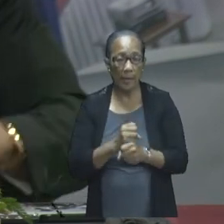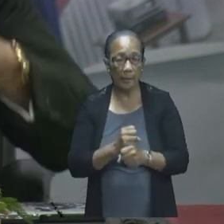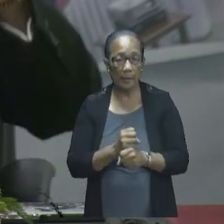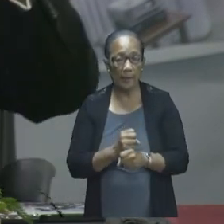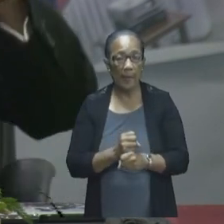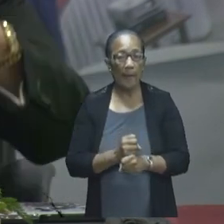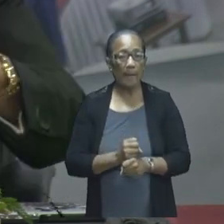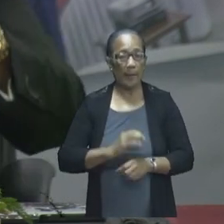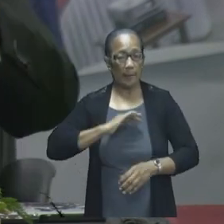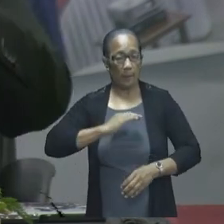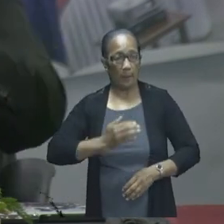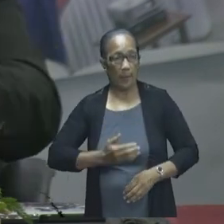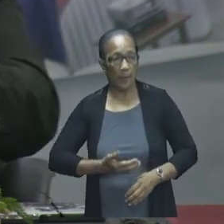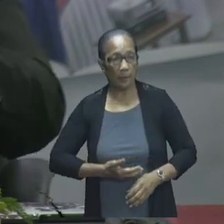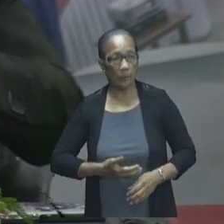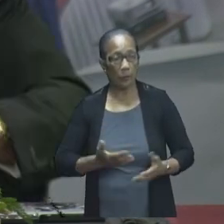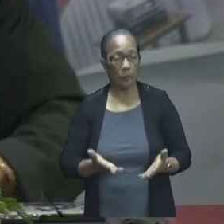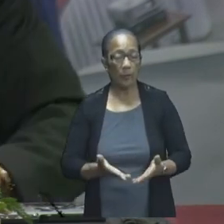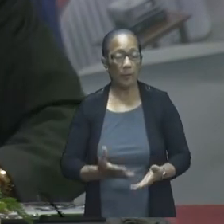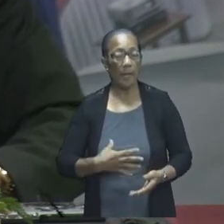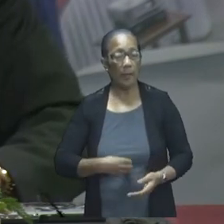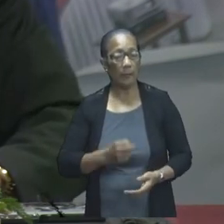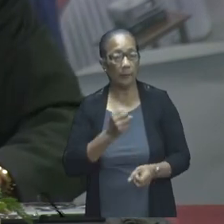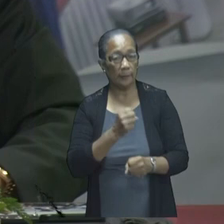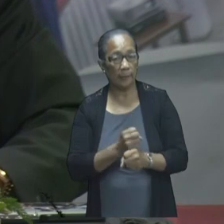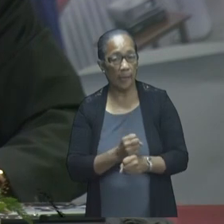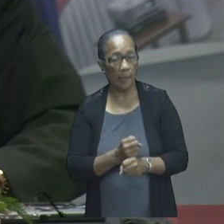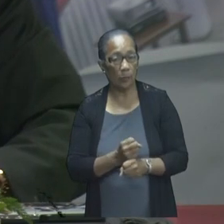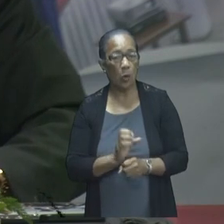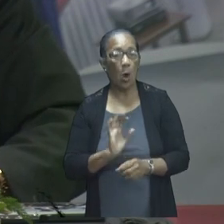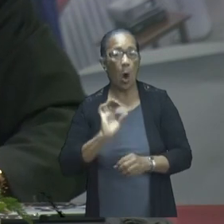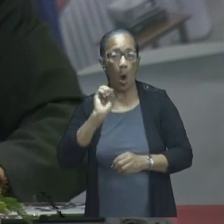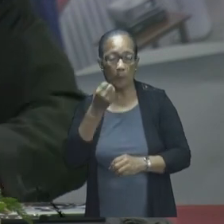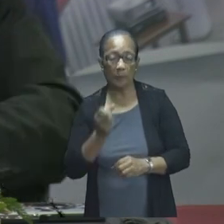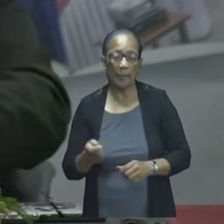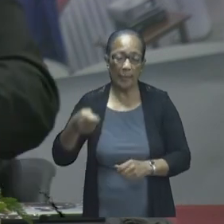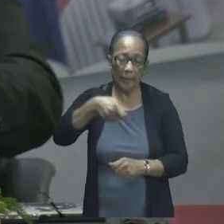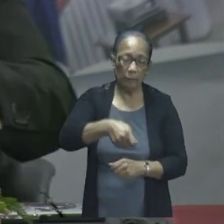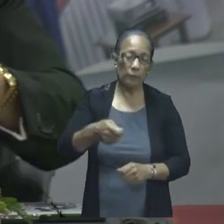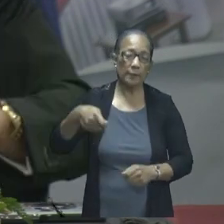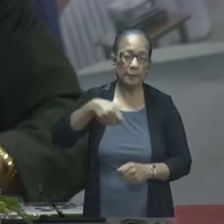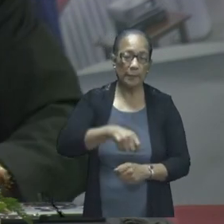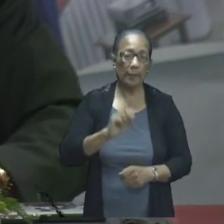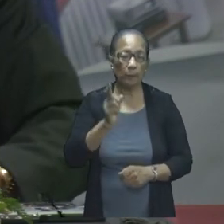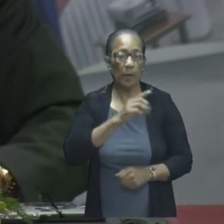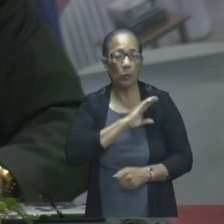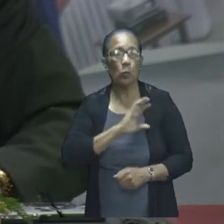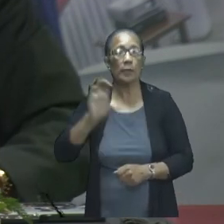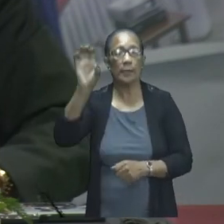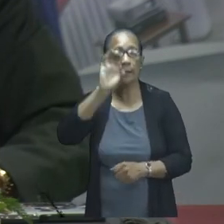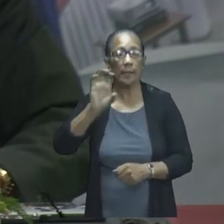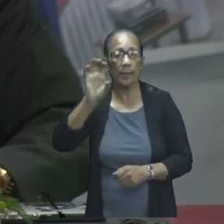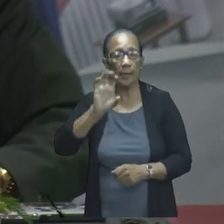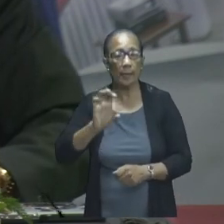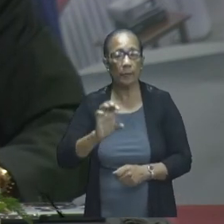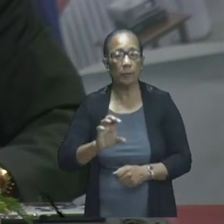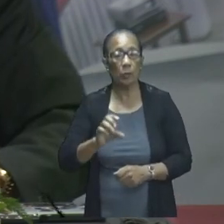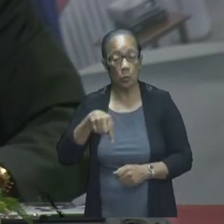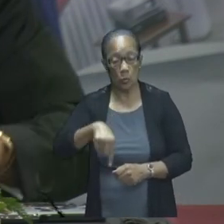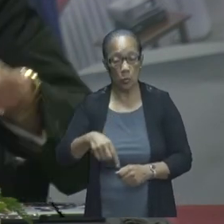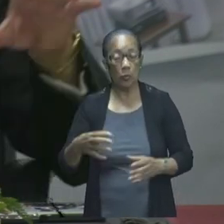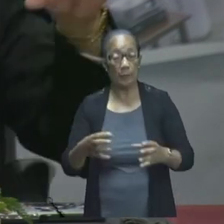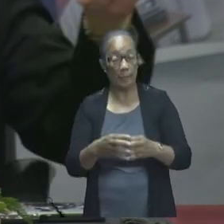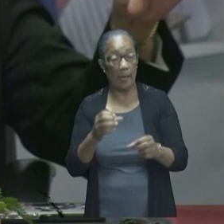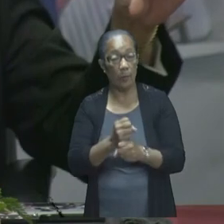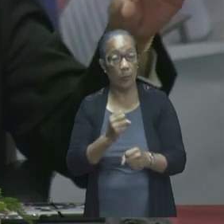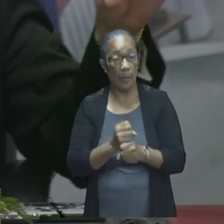hier wat proyecto geïdentificeerd hebben in het kader van investering maar ook en caraïbische regio werkwoord nauw samen je weet